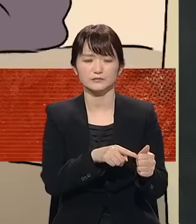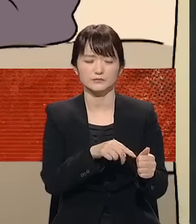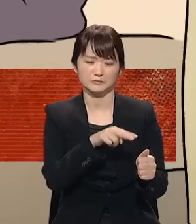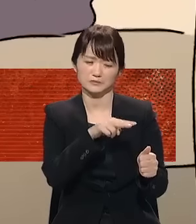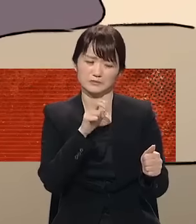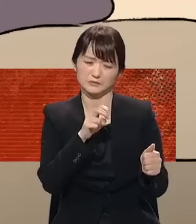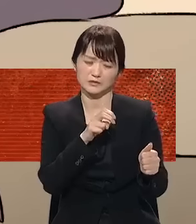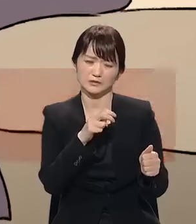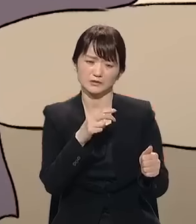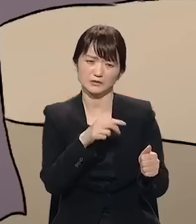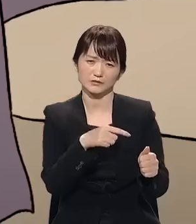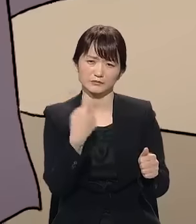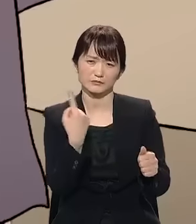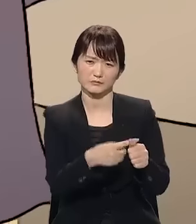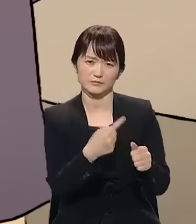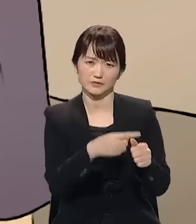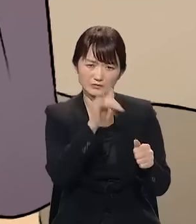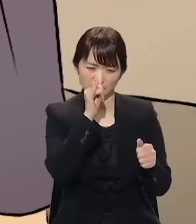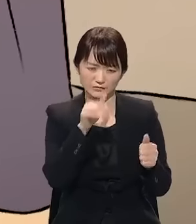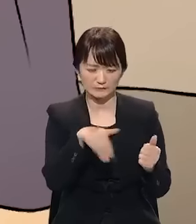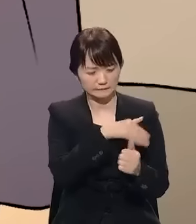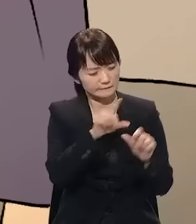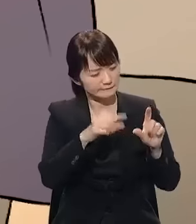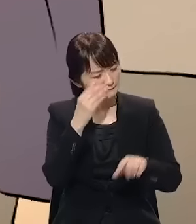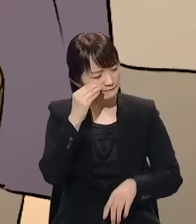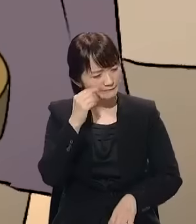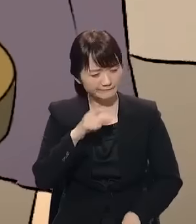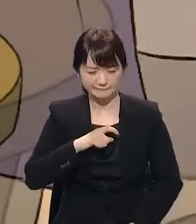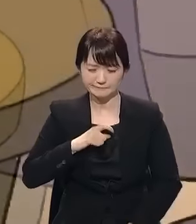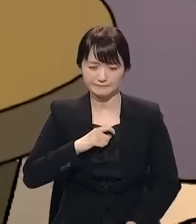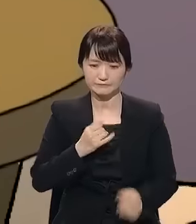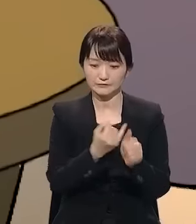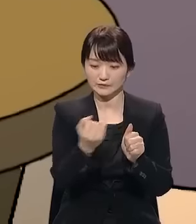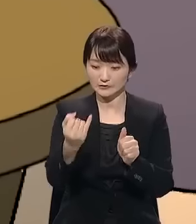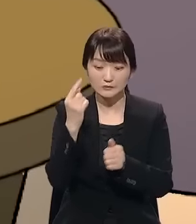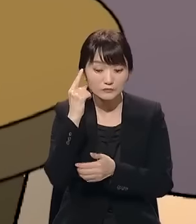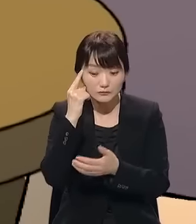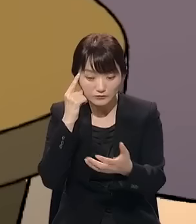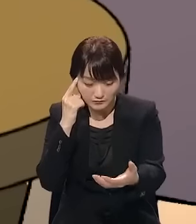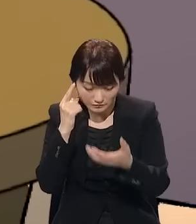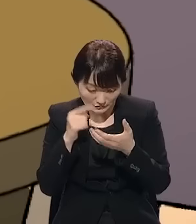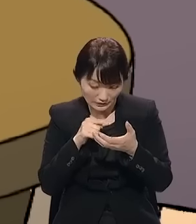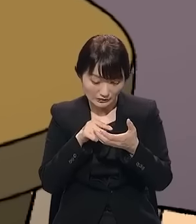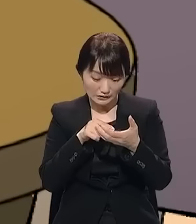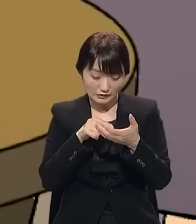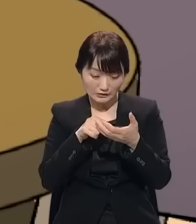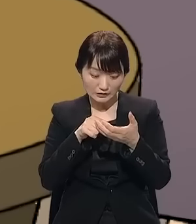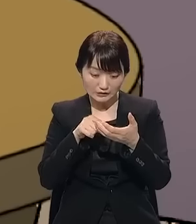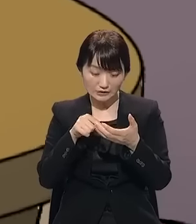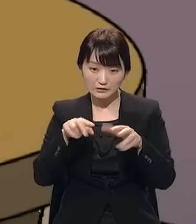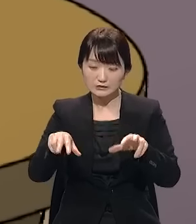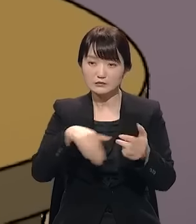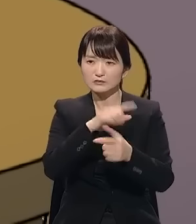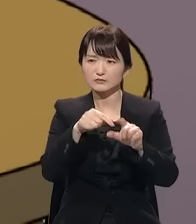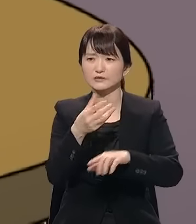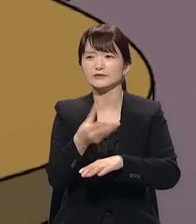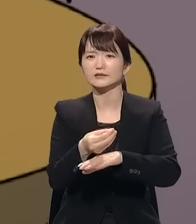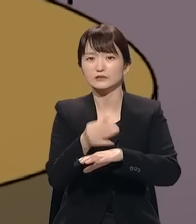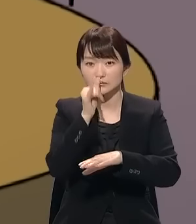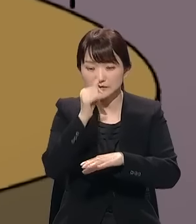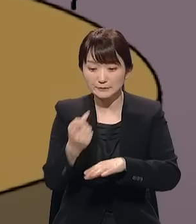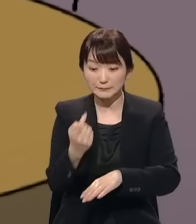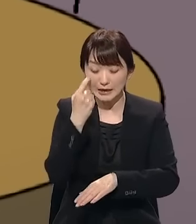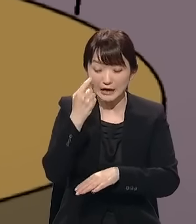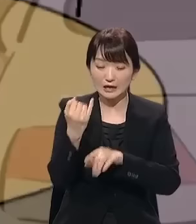하는 겁니다 이게 상황이 좀 이상하고 뭔가 수상해서 그 안에 휴대 전화를 딱 확인했는데 그 상황을 녹음 중이었던 거죠 그래서 녹음 사실을